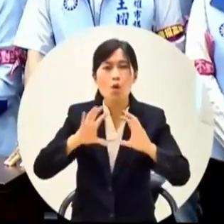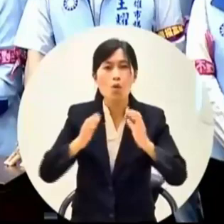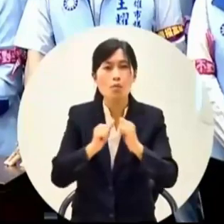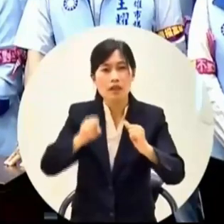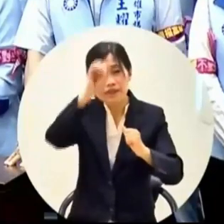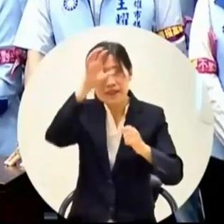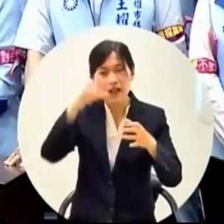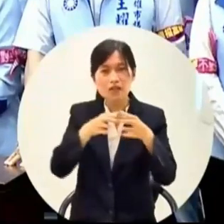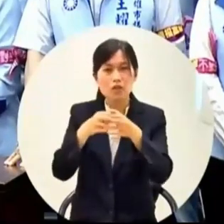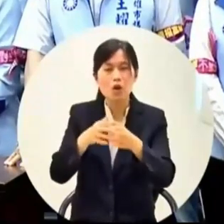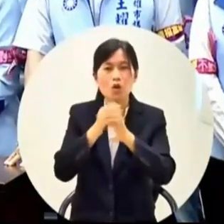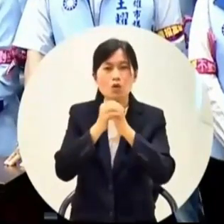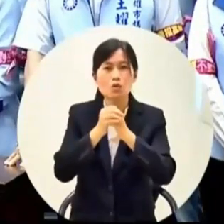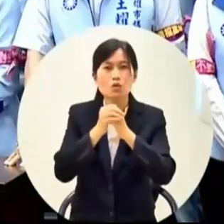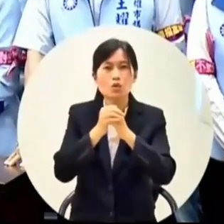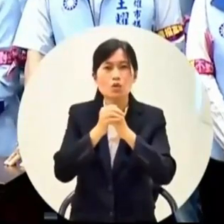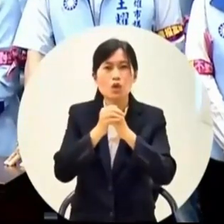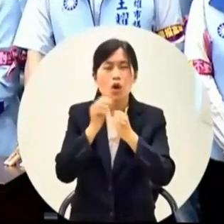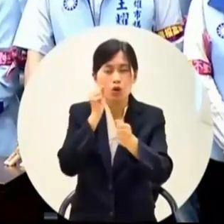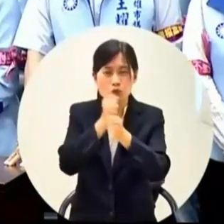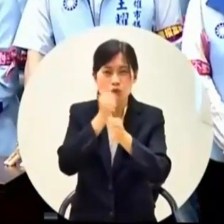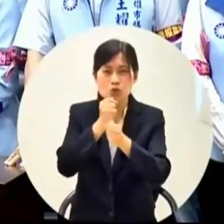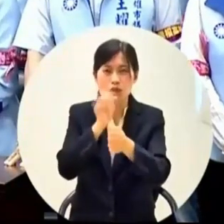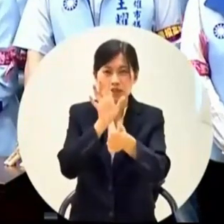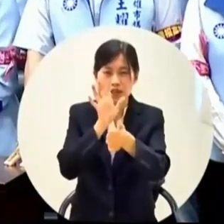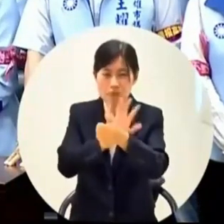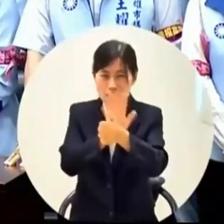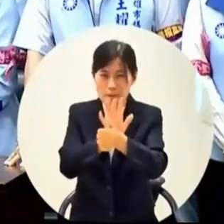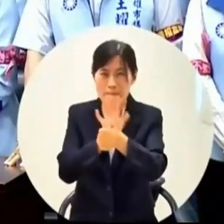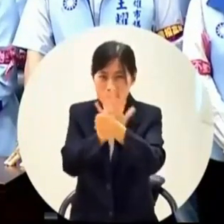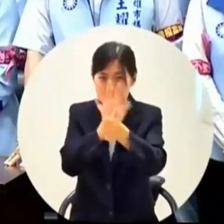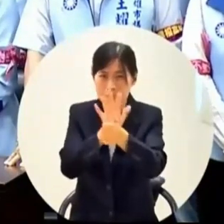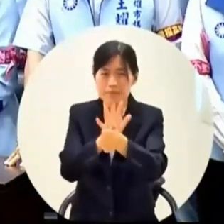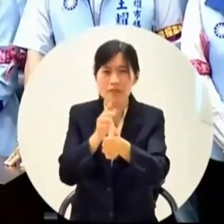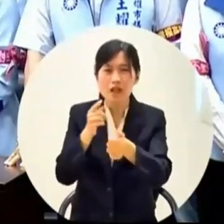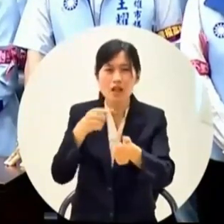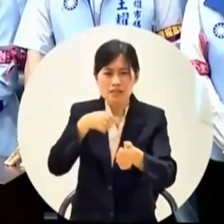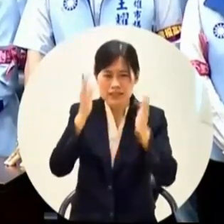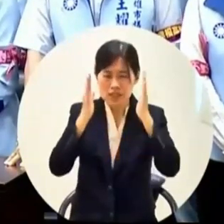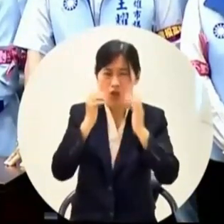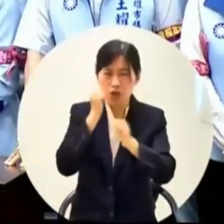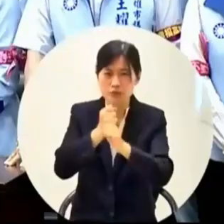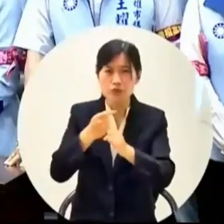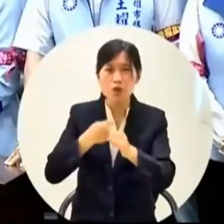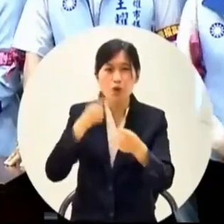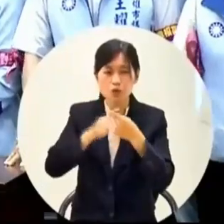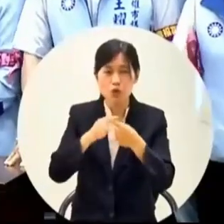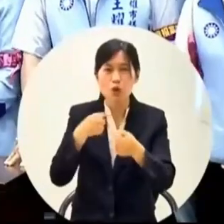会做我们韩国瑜市长最坚强的后盾，你认真去拼啊，对的我一定给你支持啦。好，